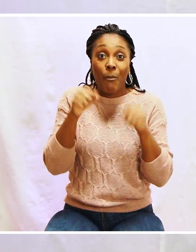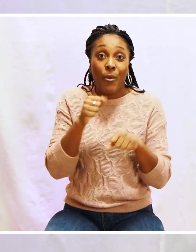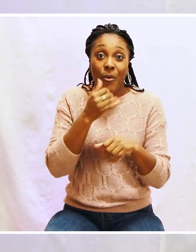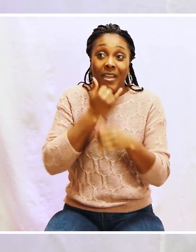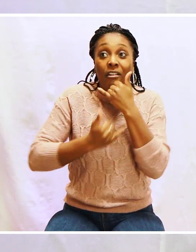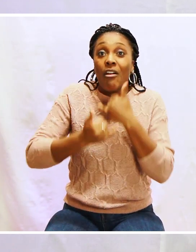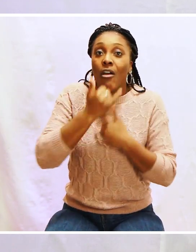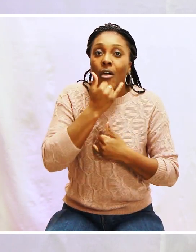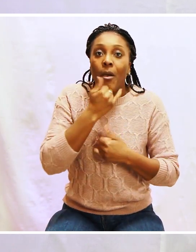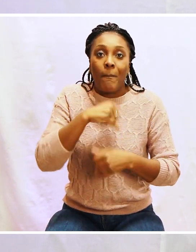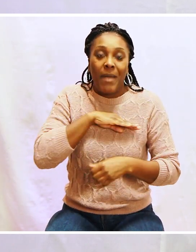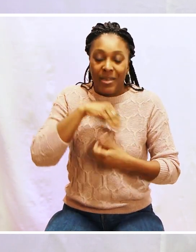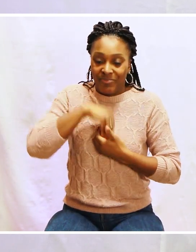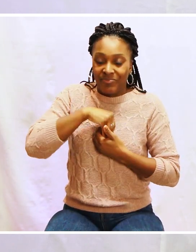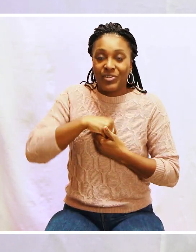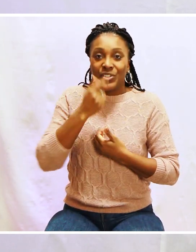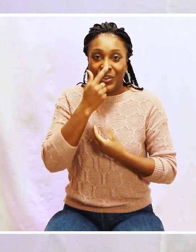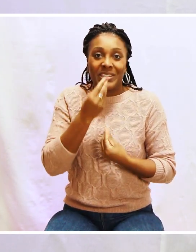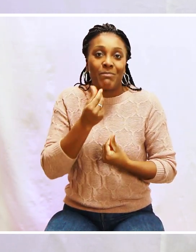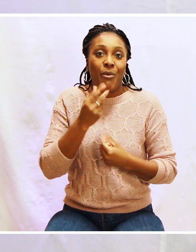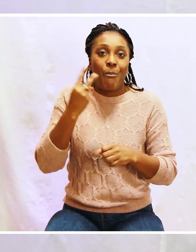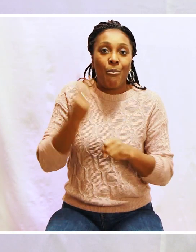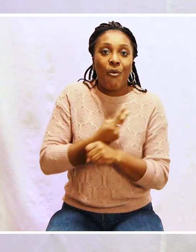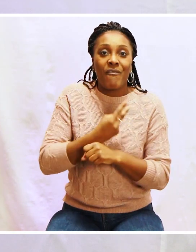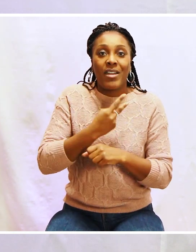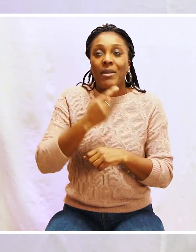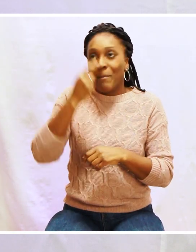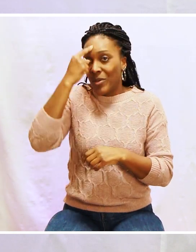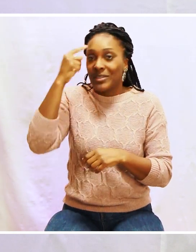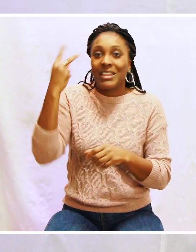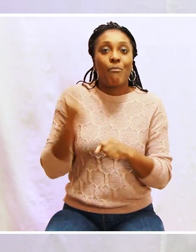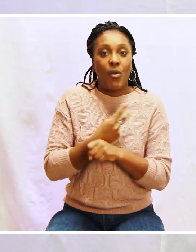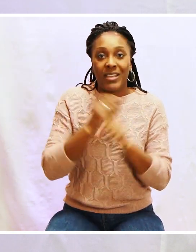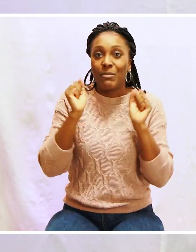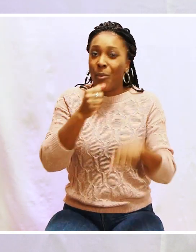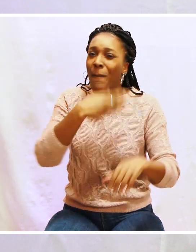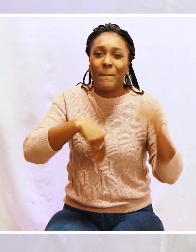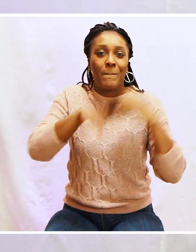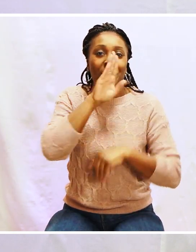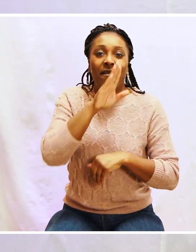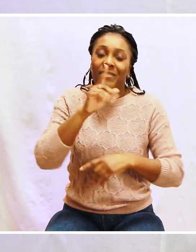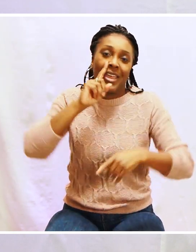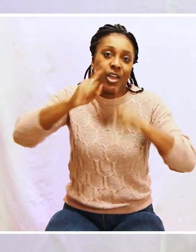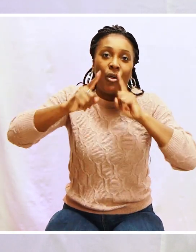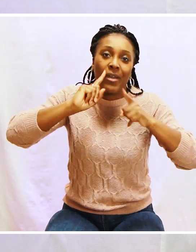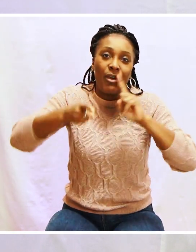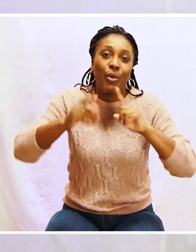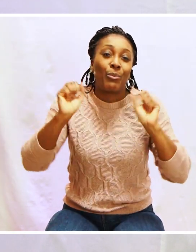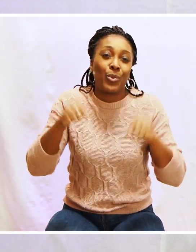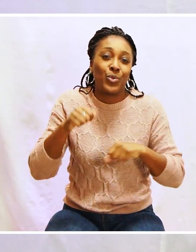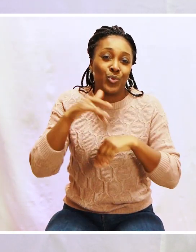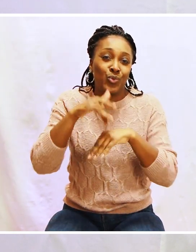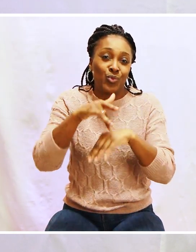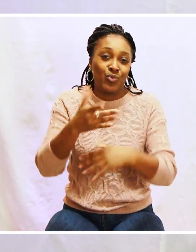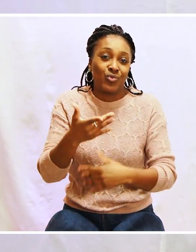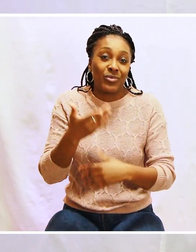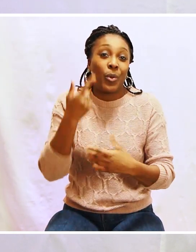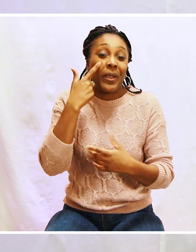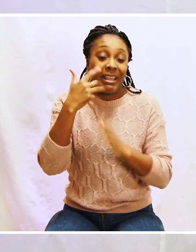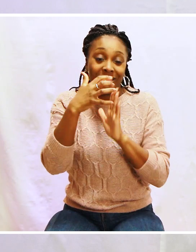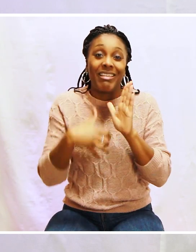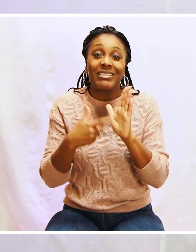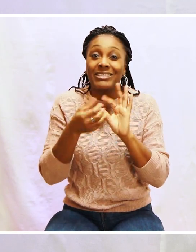de mauvais sentiments ou de mauvaises pensées. Et ça arrive très vite, on le voit dans le texte. En fait, qu'est-ce qui s'est